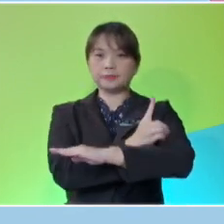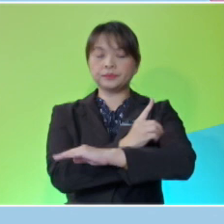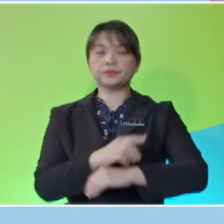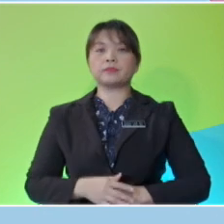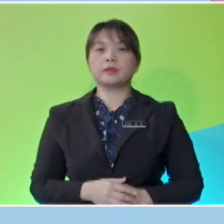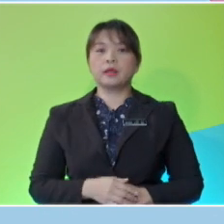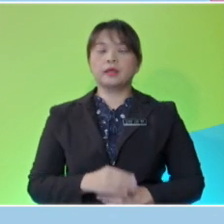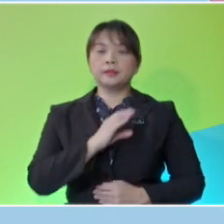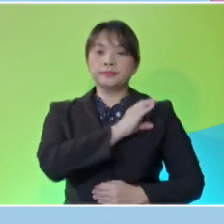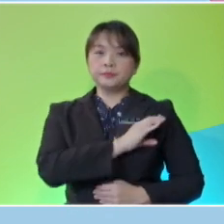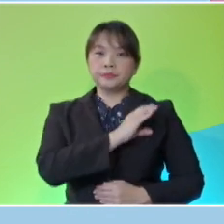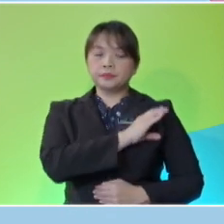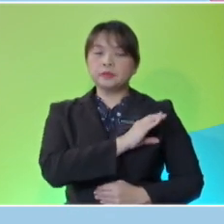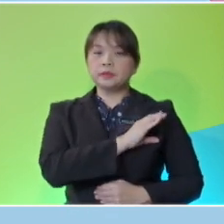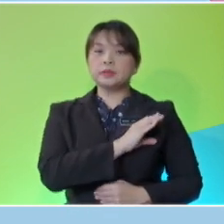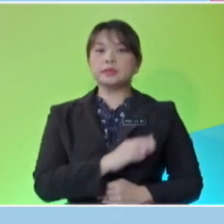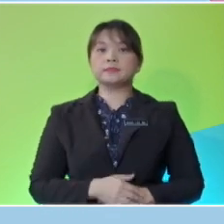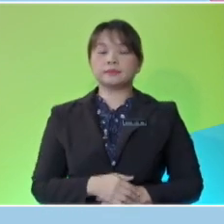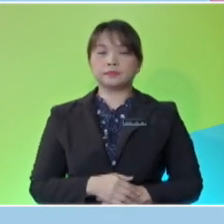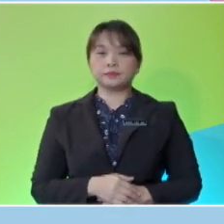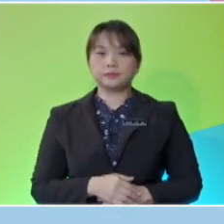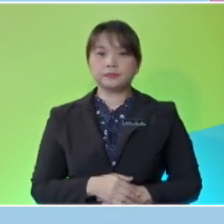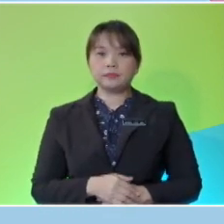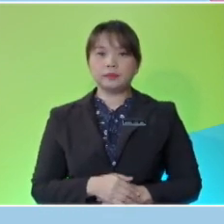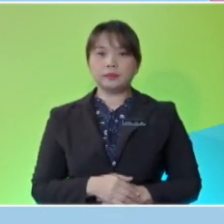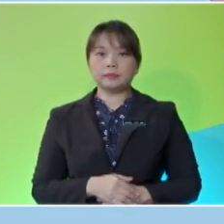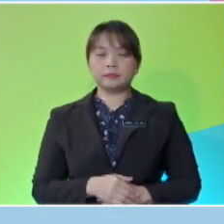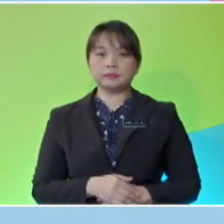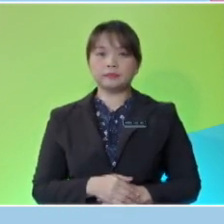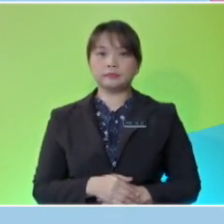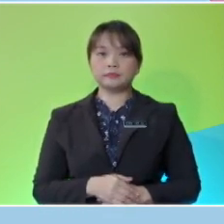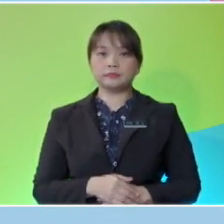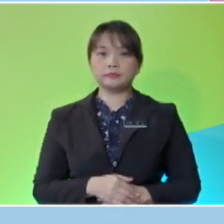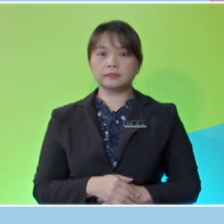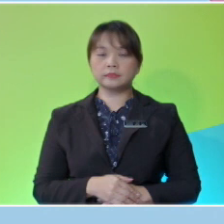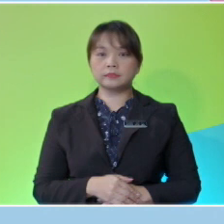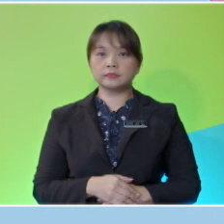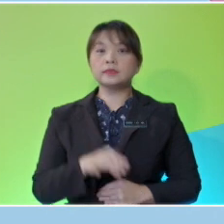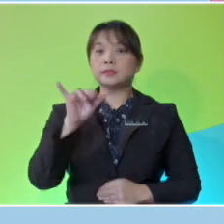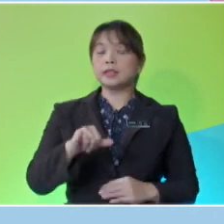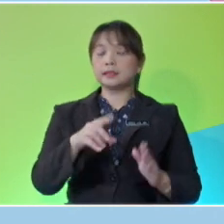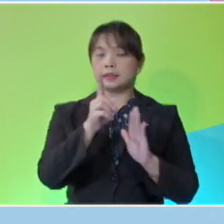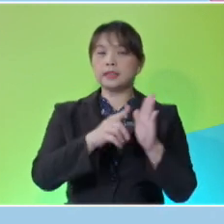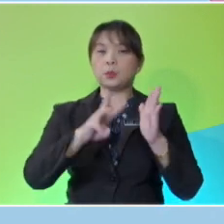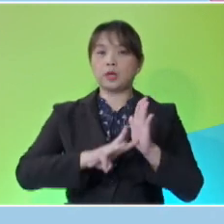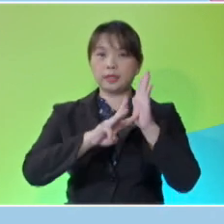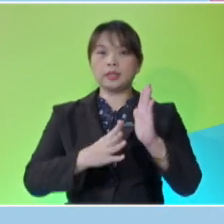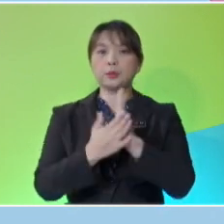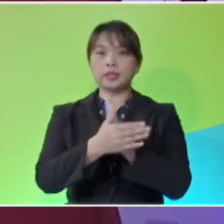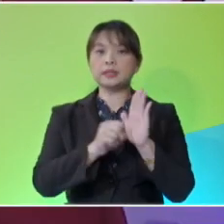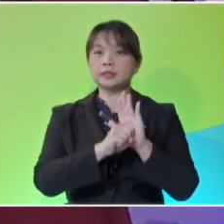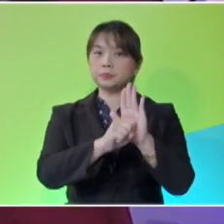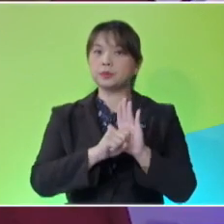ciri pandang darat fisika dan pandang darat budaya dalam bentuk topografi yang diwakili oleh simbol-simbol tertentu